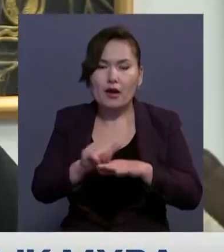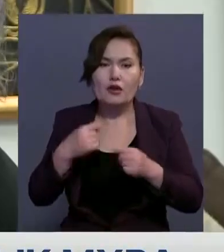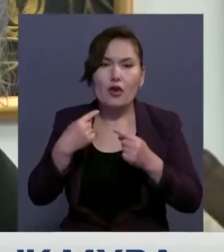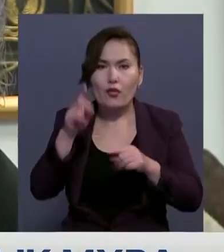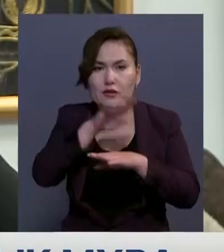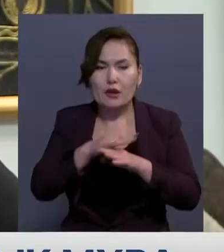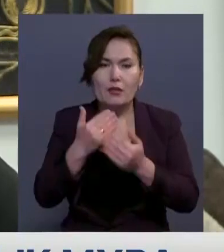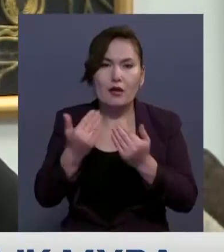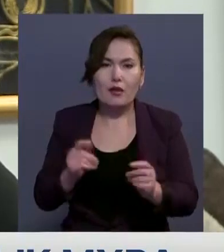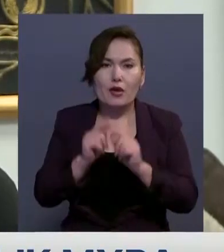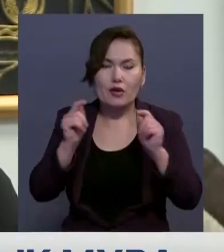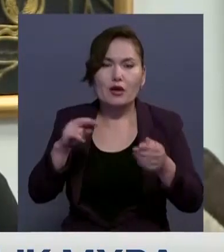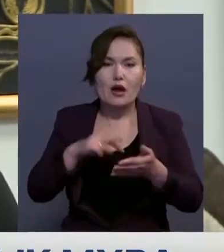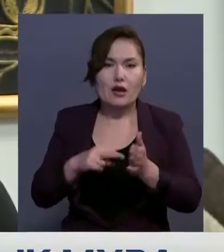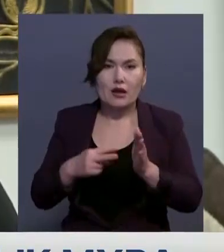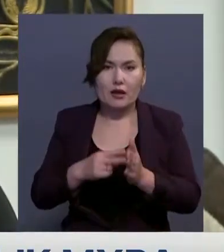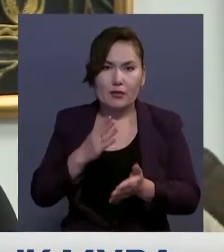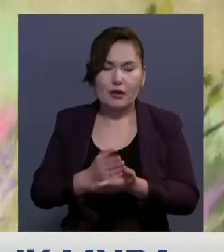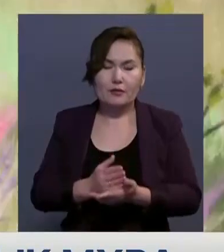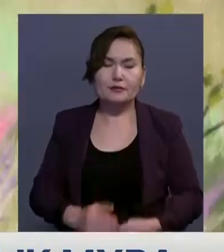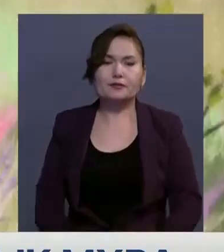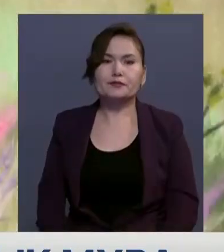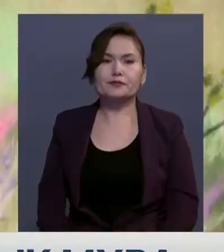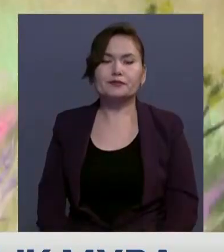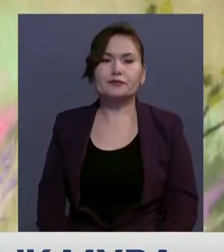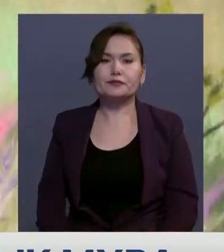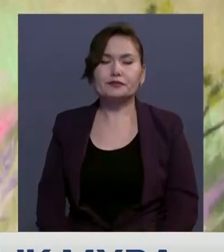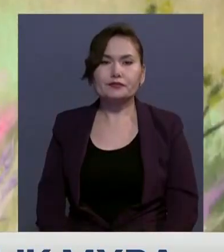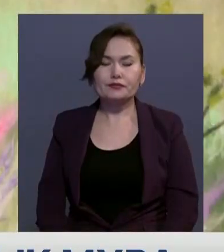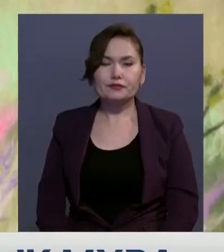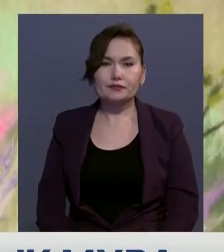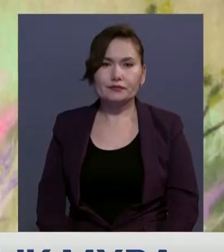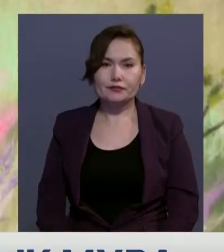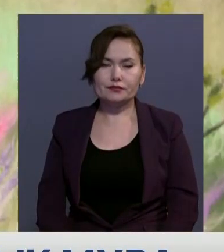елдеріне апарып көрсетуді мақсат етеді. Дәуренбек Бағдаулетұлы, Сайлау Игіліков, Қарағанды,